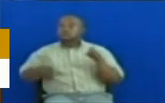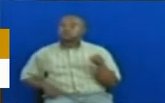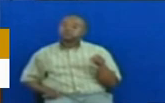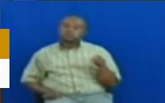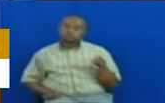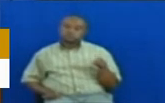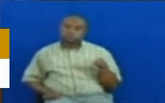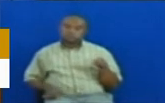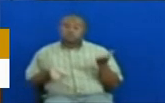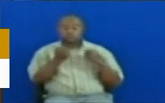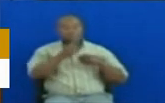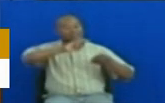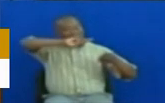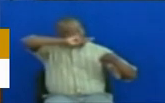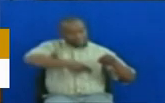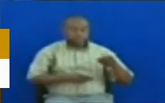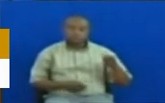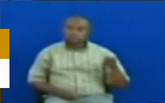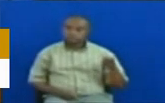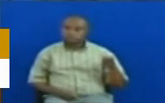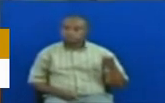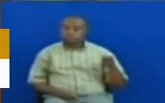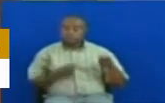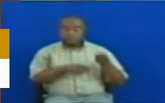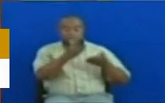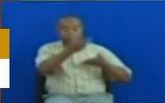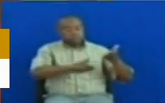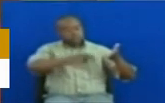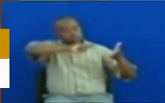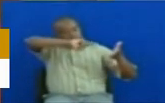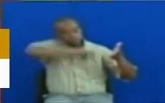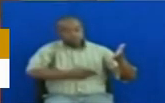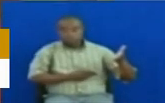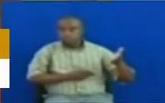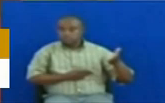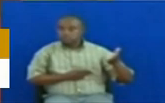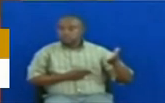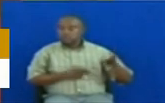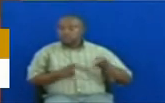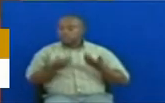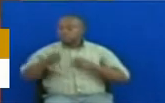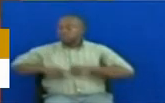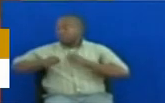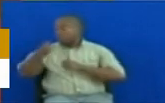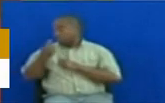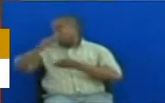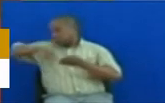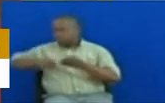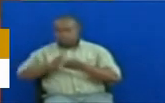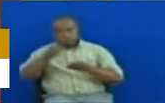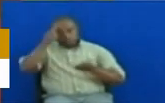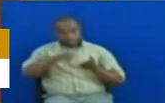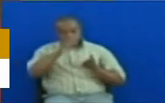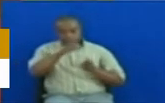sababu atasaini pengine hapo kwenye hiyo leseni. Authority haiwezi kasaini kama authority, ndio maana